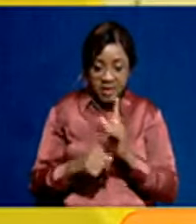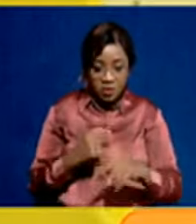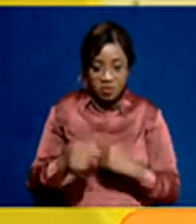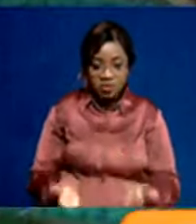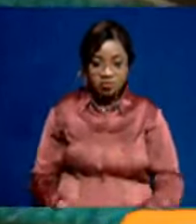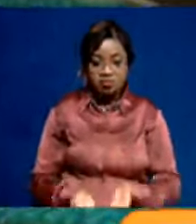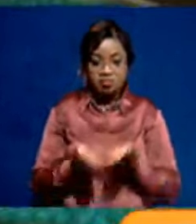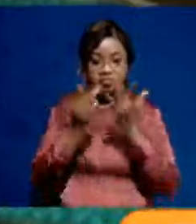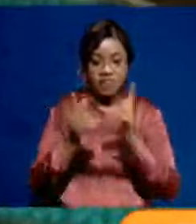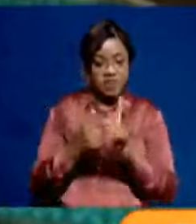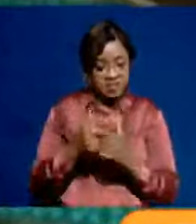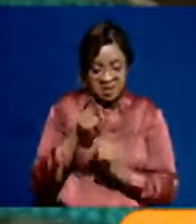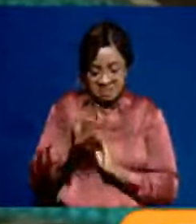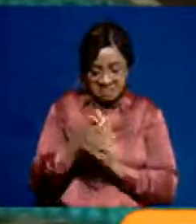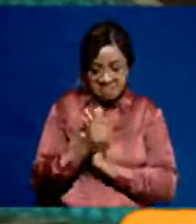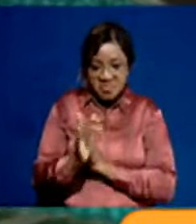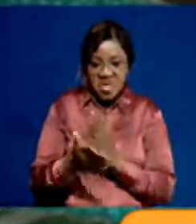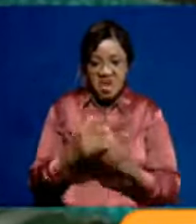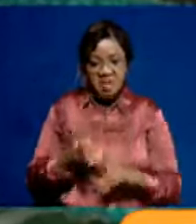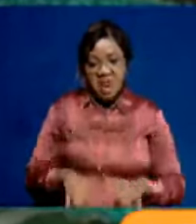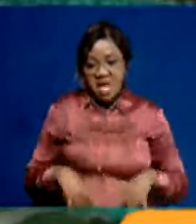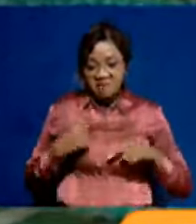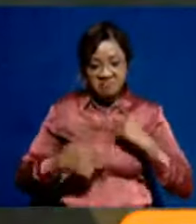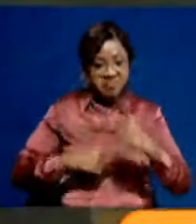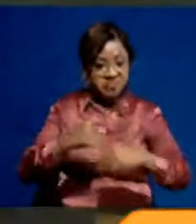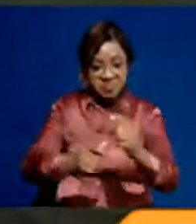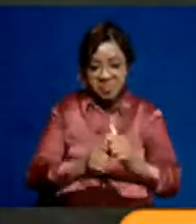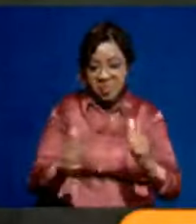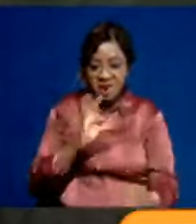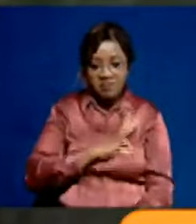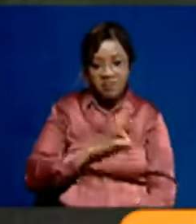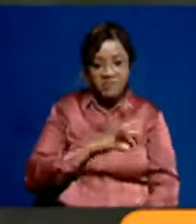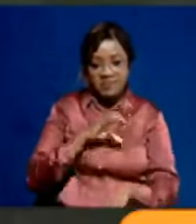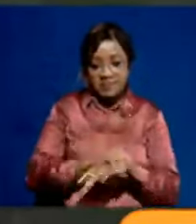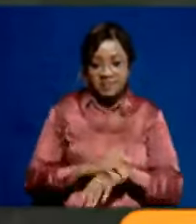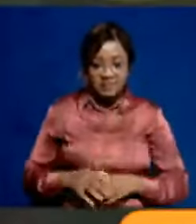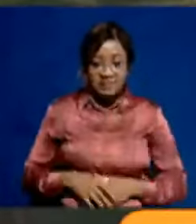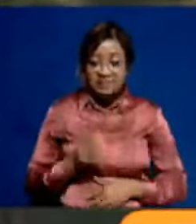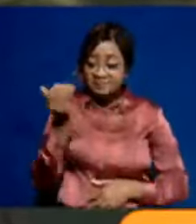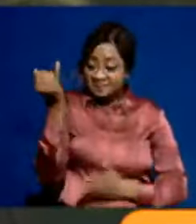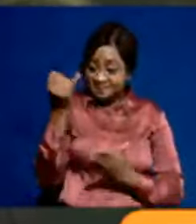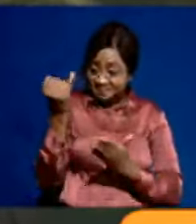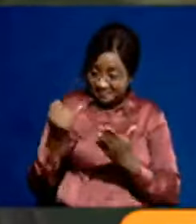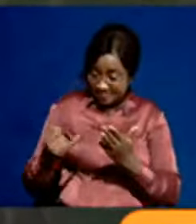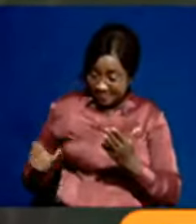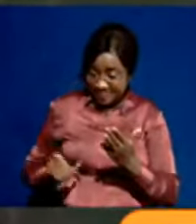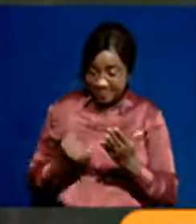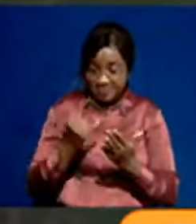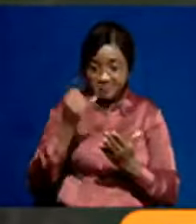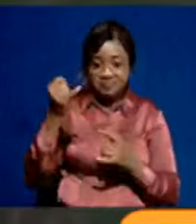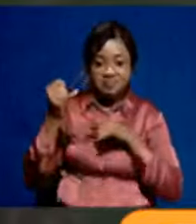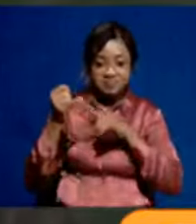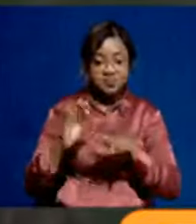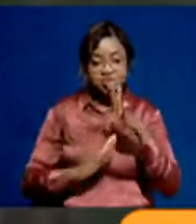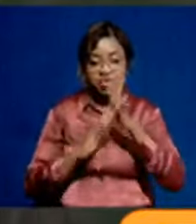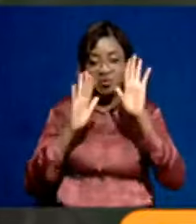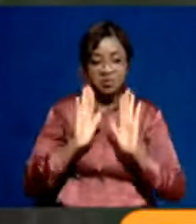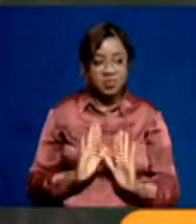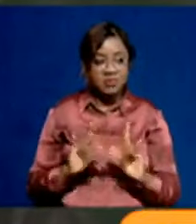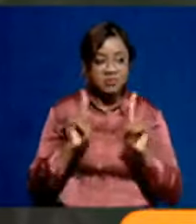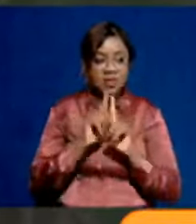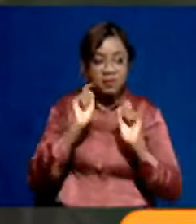kazi hiyo ya usanii itawezesha kujikimu kimaisha. Art ni kitu mzuri, ni an